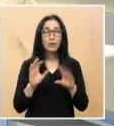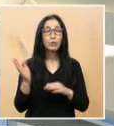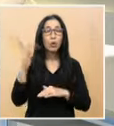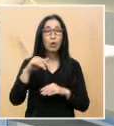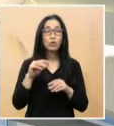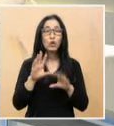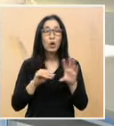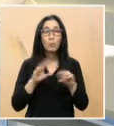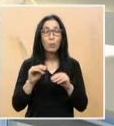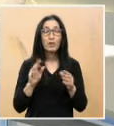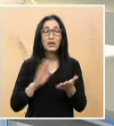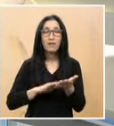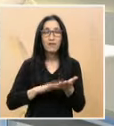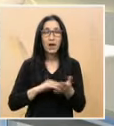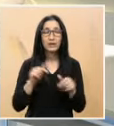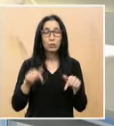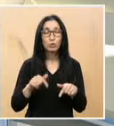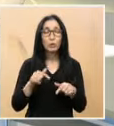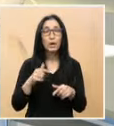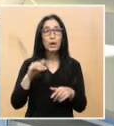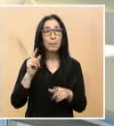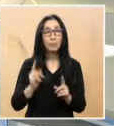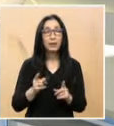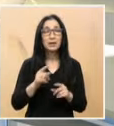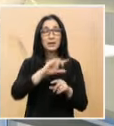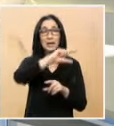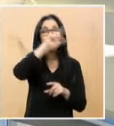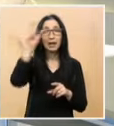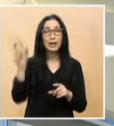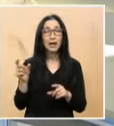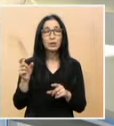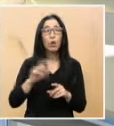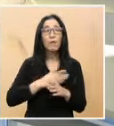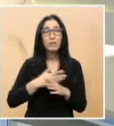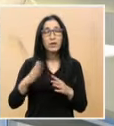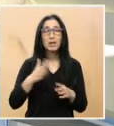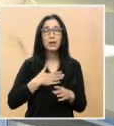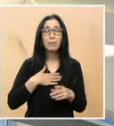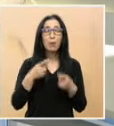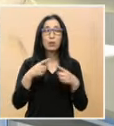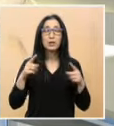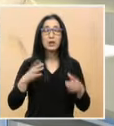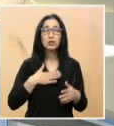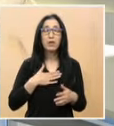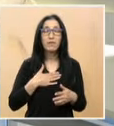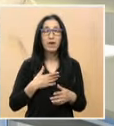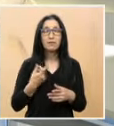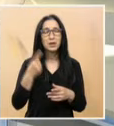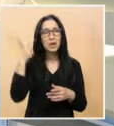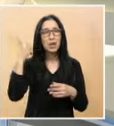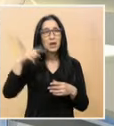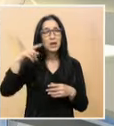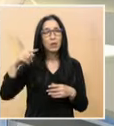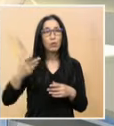Завършваме предаването с още любопитни факти, но този път за дъгата. Тя е природен феномен, около който винаги е имало различни вярвания